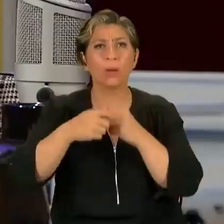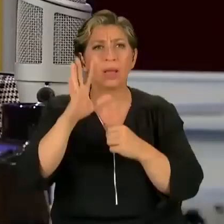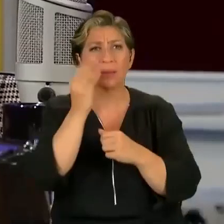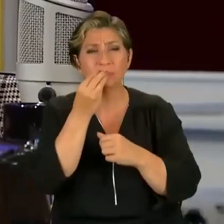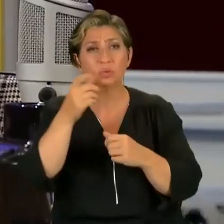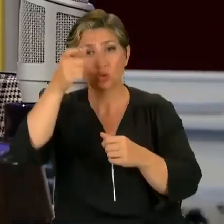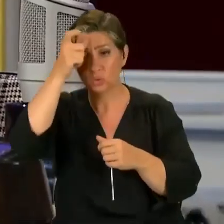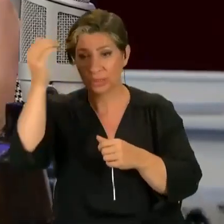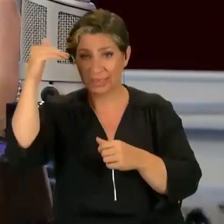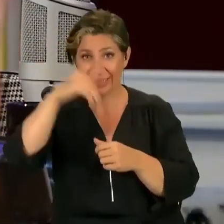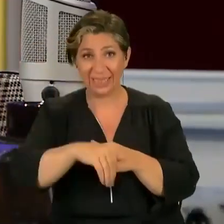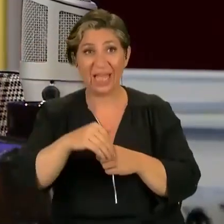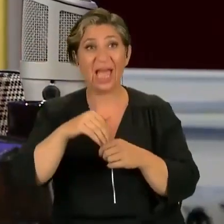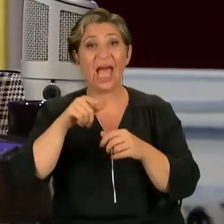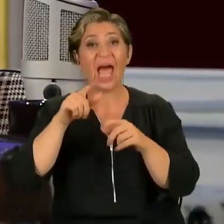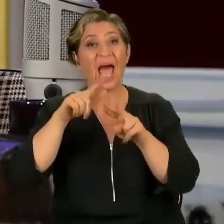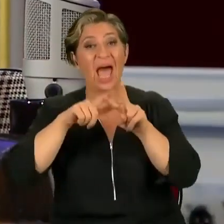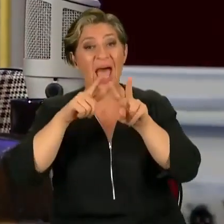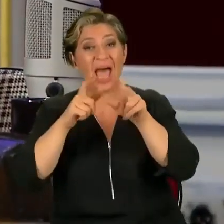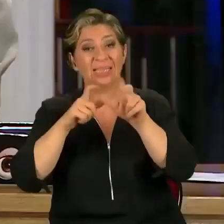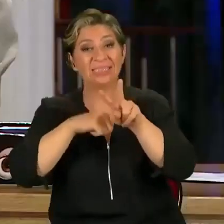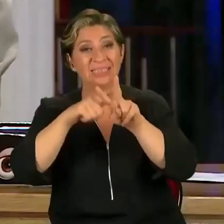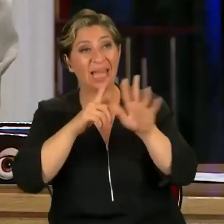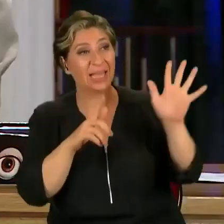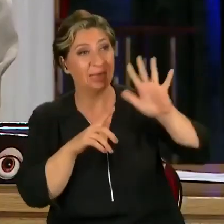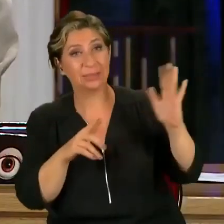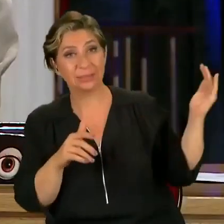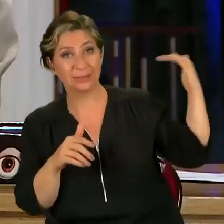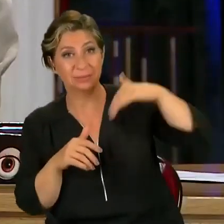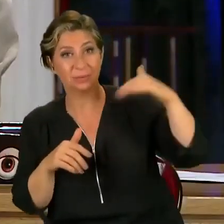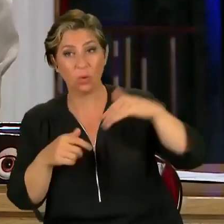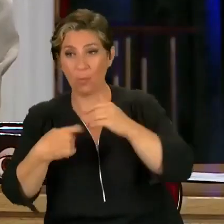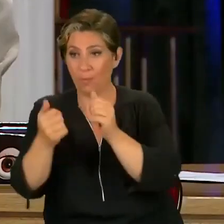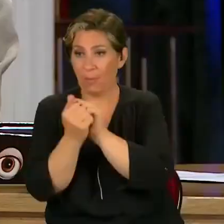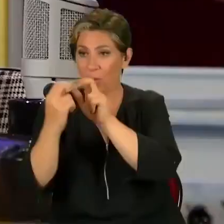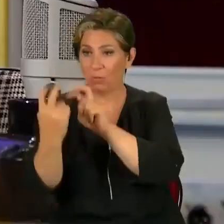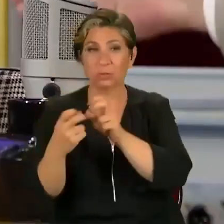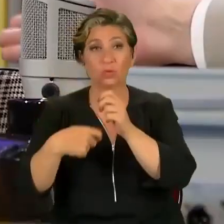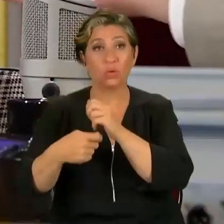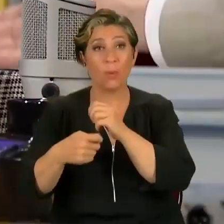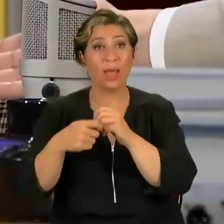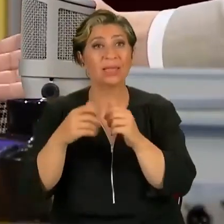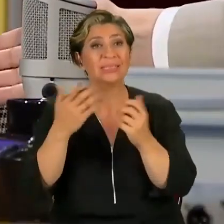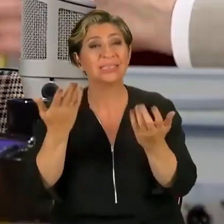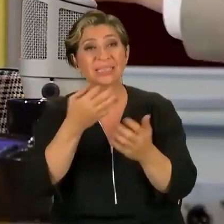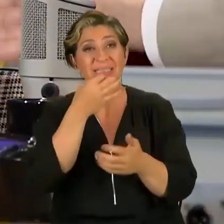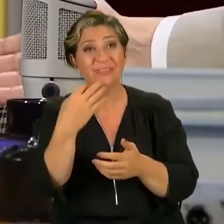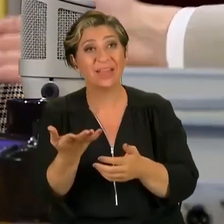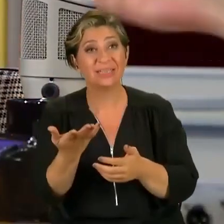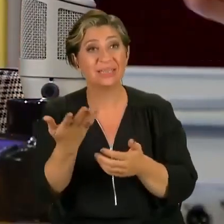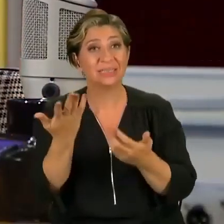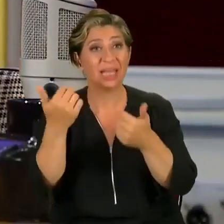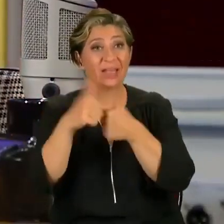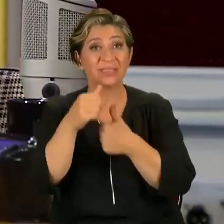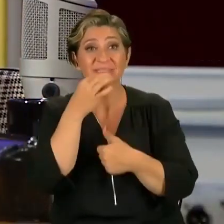diyorsunuz. Türkiye'ye geldiği zaman da Asya tarafından onunla kumar oynamak için geliyorlardı. Bir gün ben okuldan geldiğimde... Nasıl buna izin verdi?